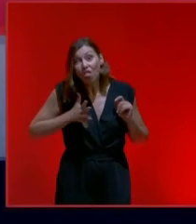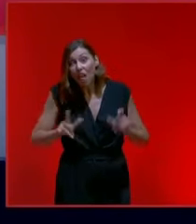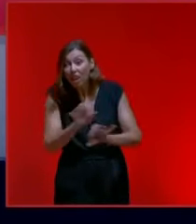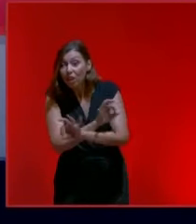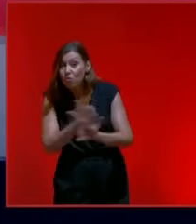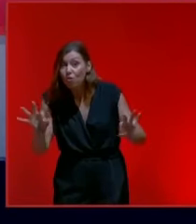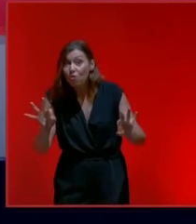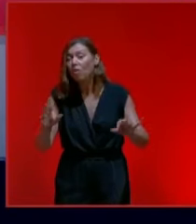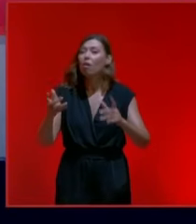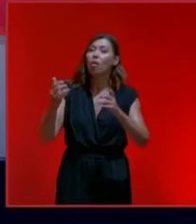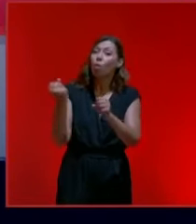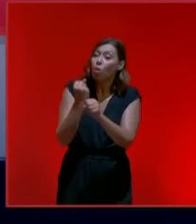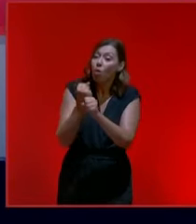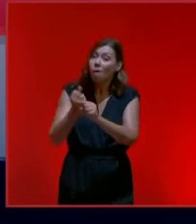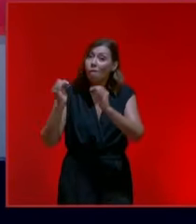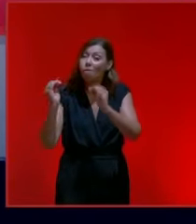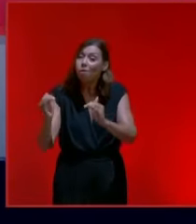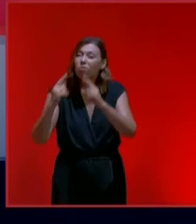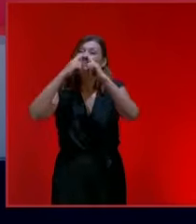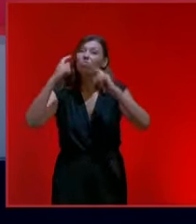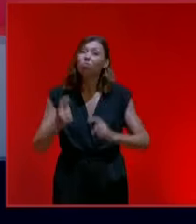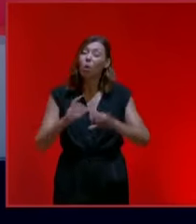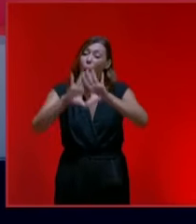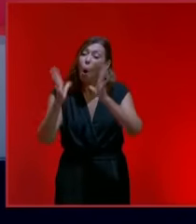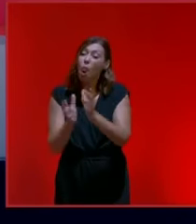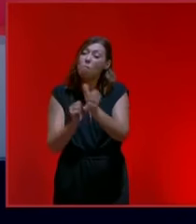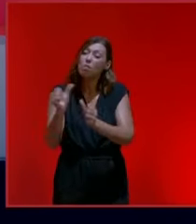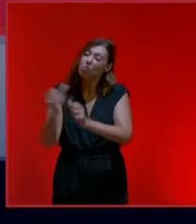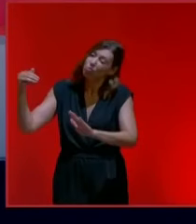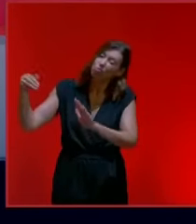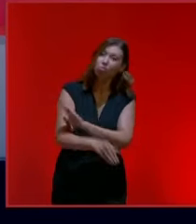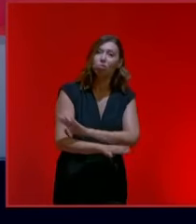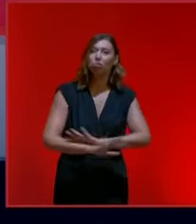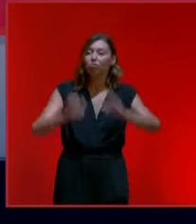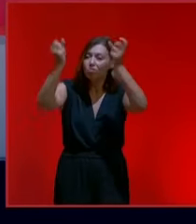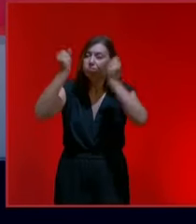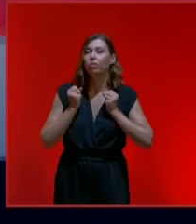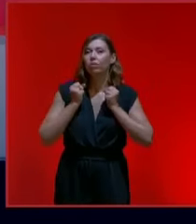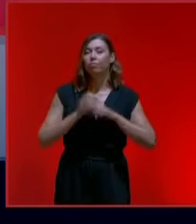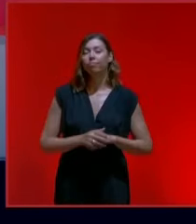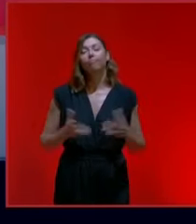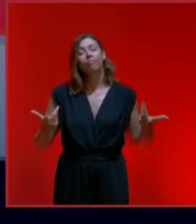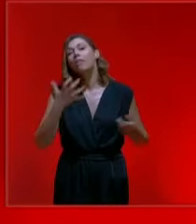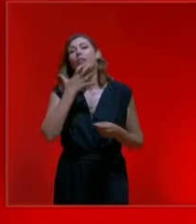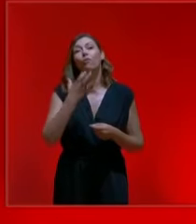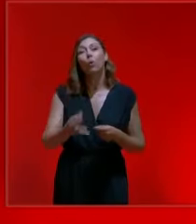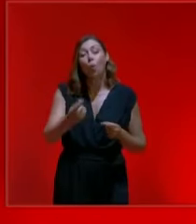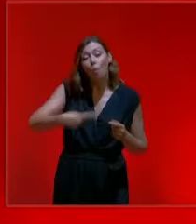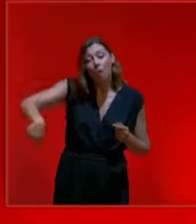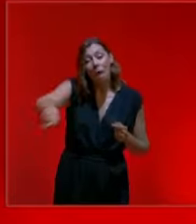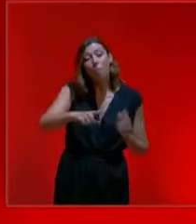εργασία στο λαιμό. Να γιατί. Αυτός είναι ένας επιπρόσθετος λόγος να δημιουργήσουμε